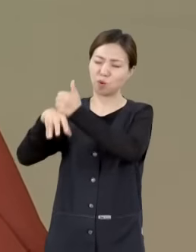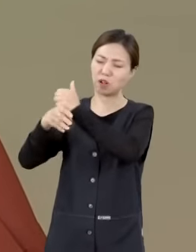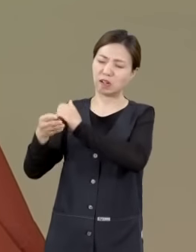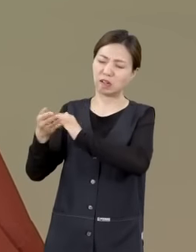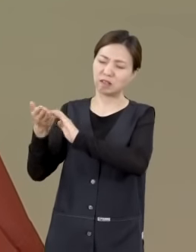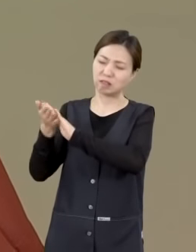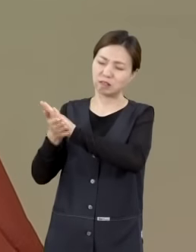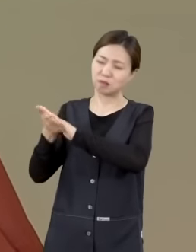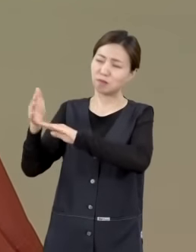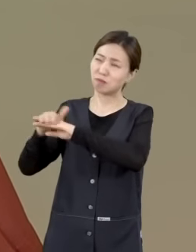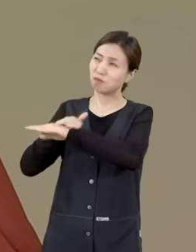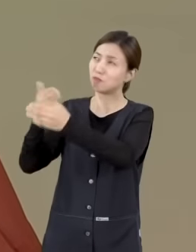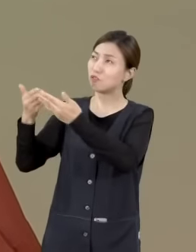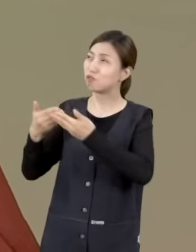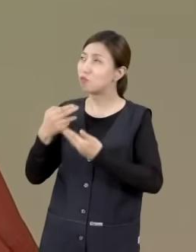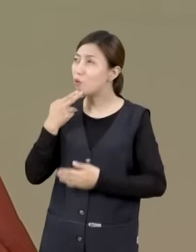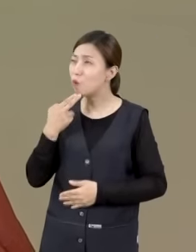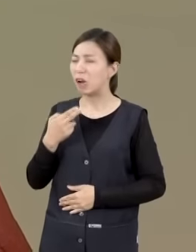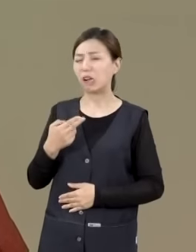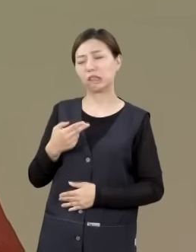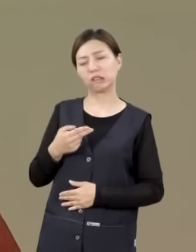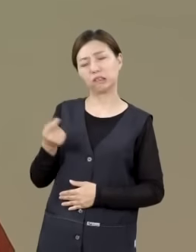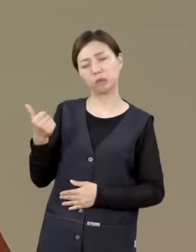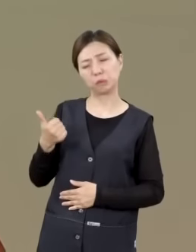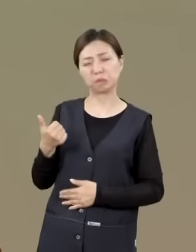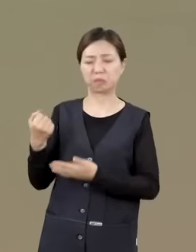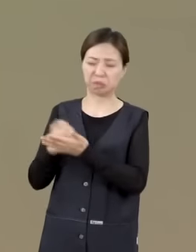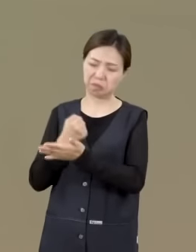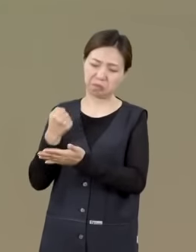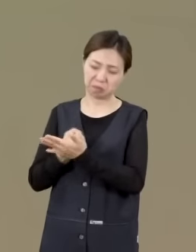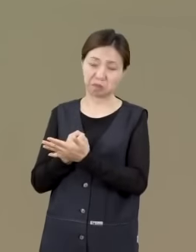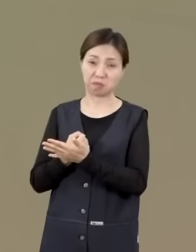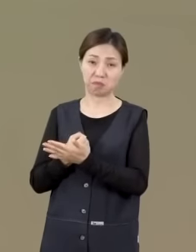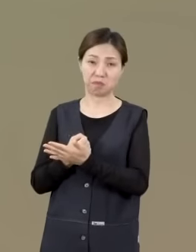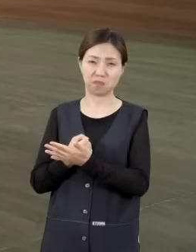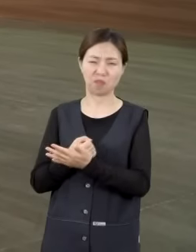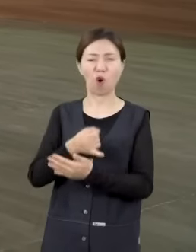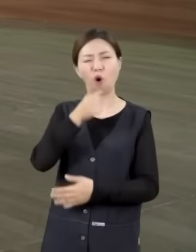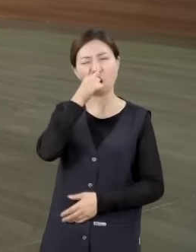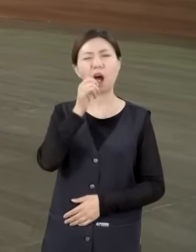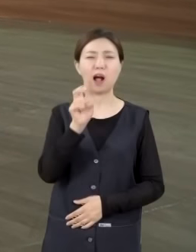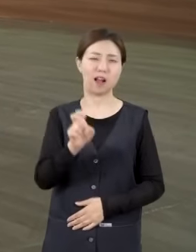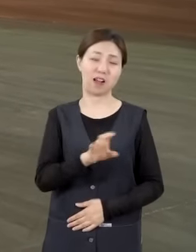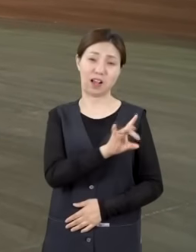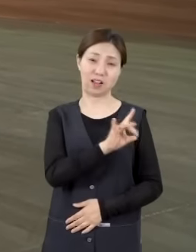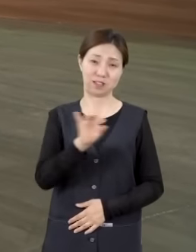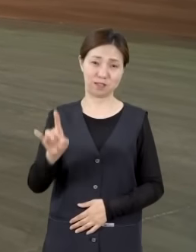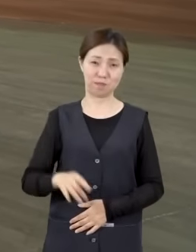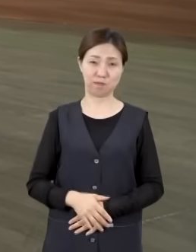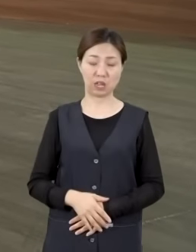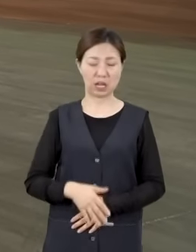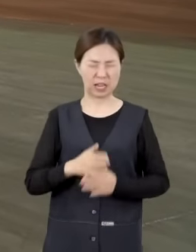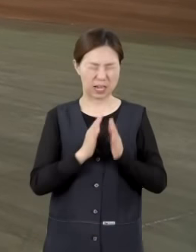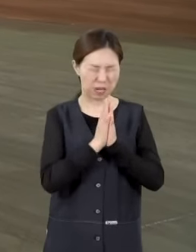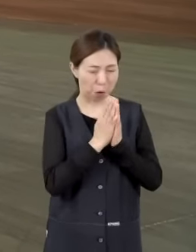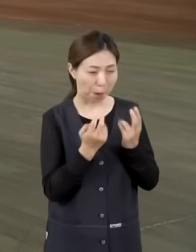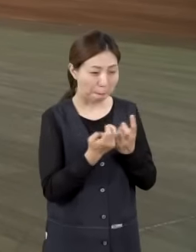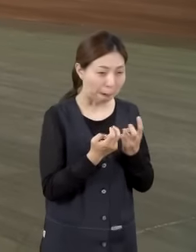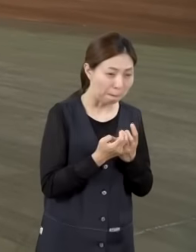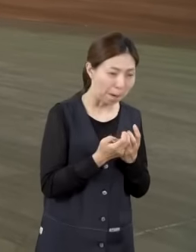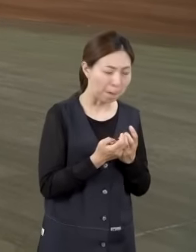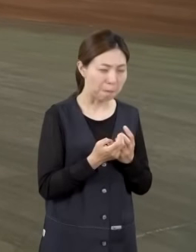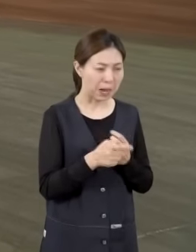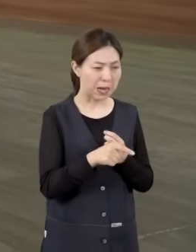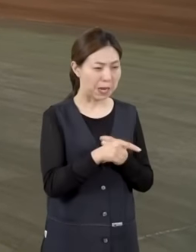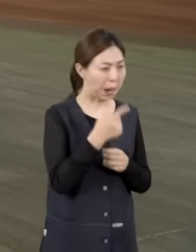못난 중생을 스스로 알고 있습니다 그러다 보니 이거